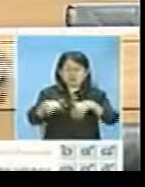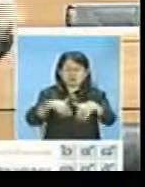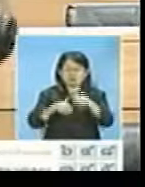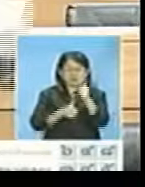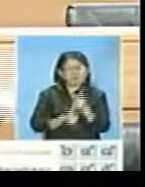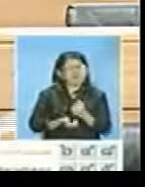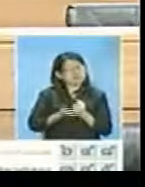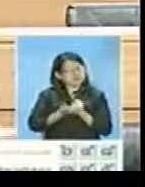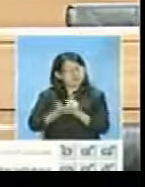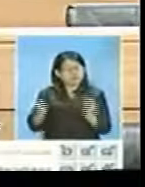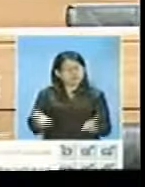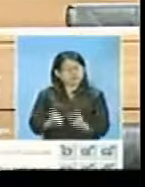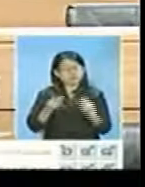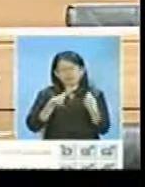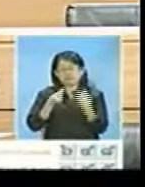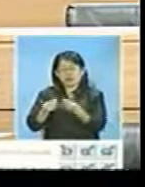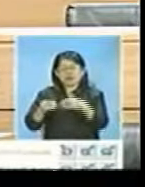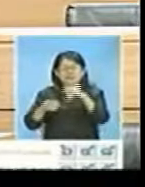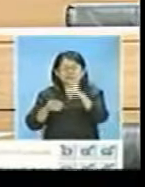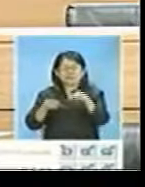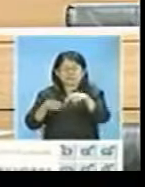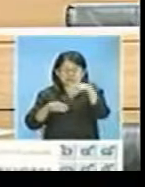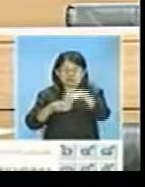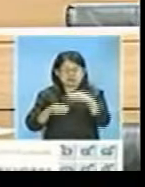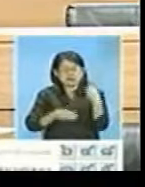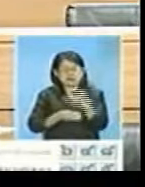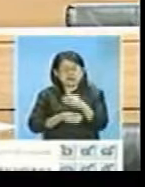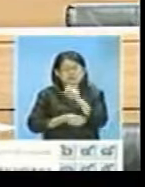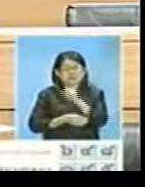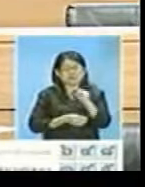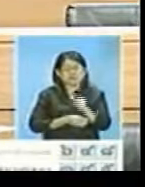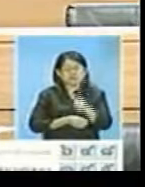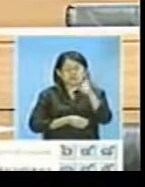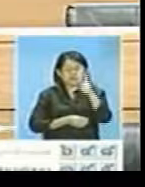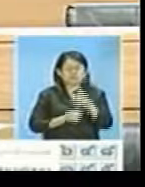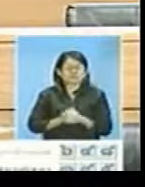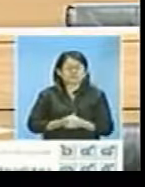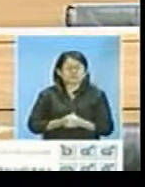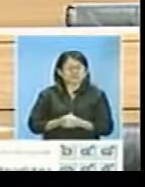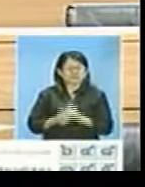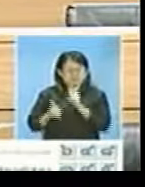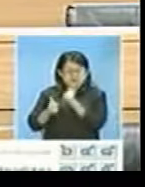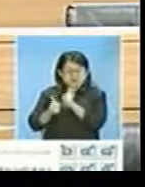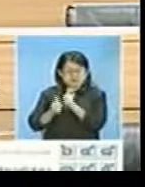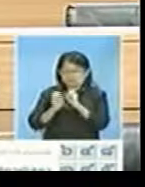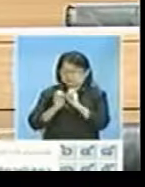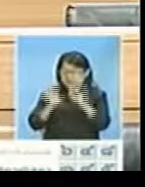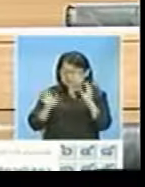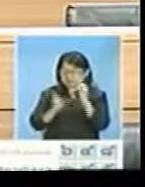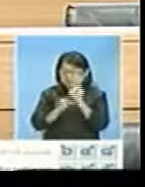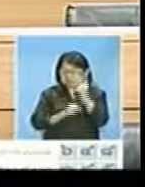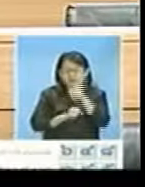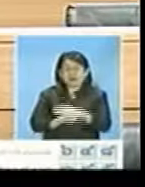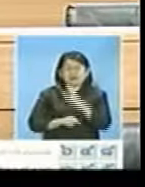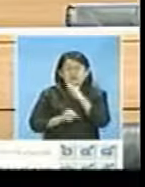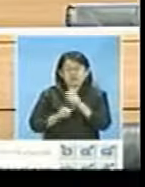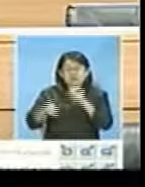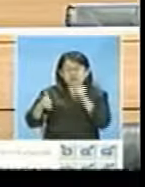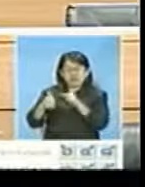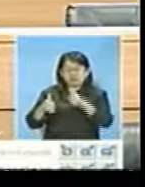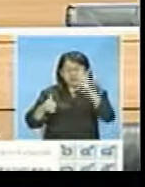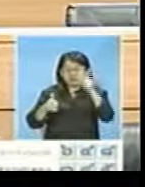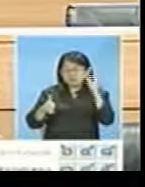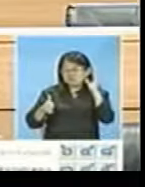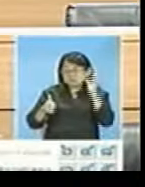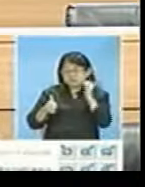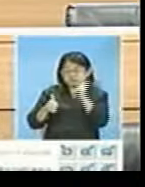ให้สนับสนุนให้เขาไปเป็นสสรแน่นอนดีเด่นแล้วก็ต้องดังด้วยถ้าไม่ดังไม่มีทางได้รับเลือกตั้งเพราะจังหวัดห